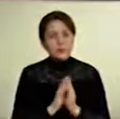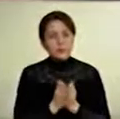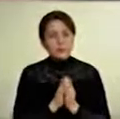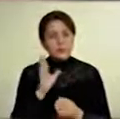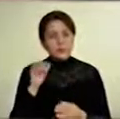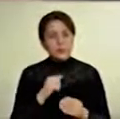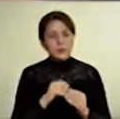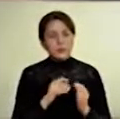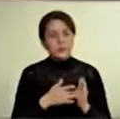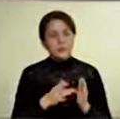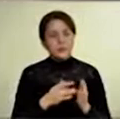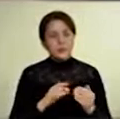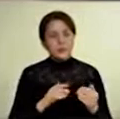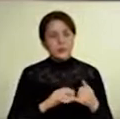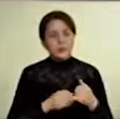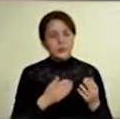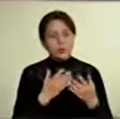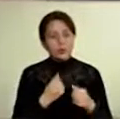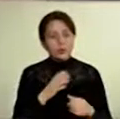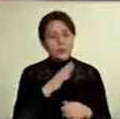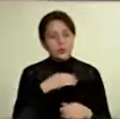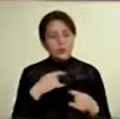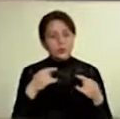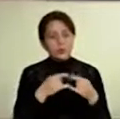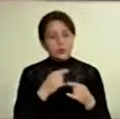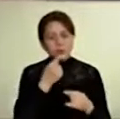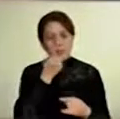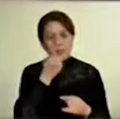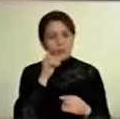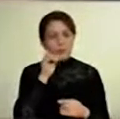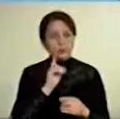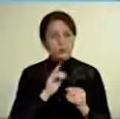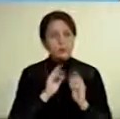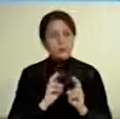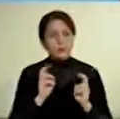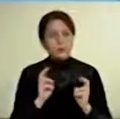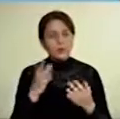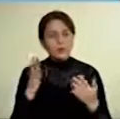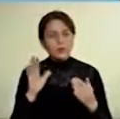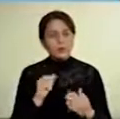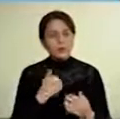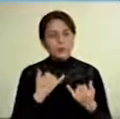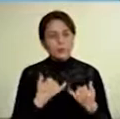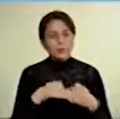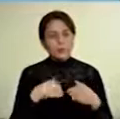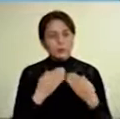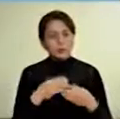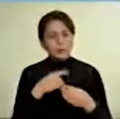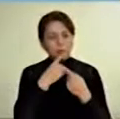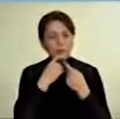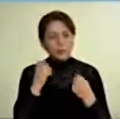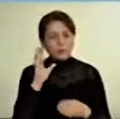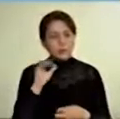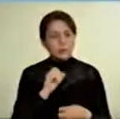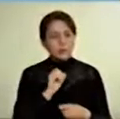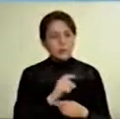va o'quv qarorlaringizni olgan bo'lsangiz, ekran qarshisiga yaqinroq o'tiring va bugungi berilayotgan ma'lumot va